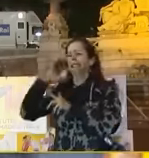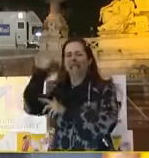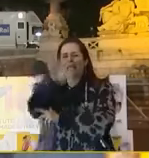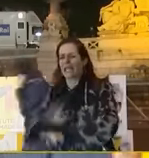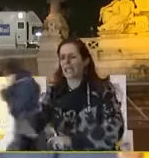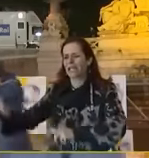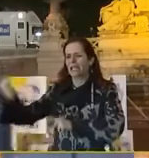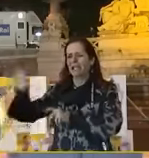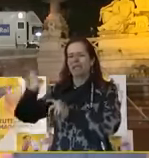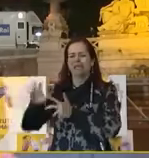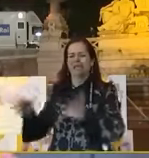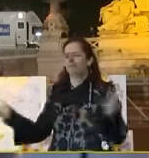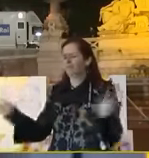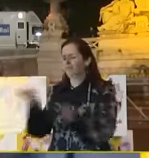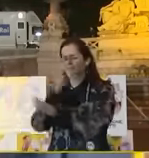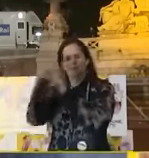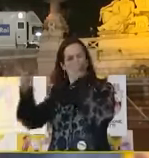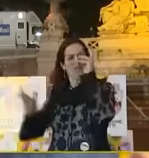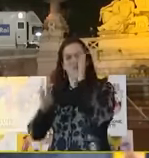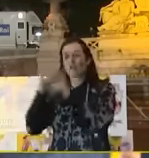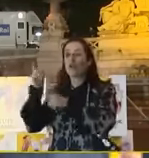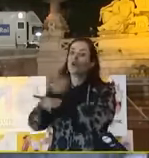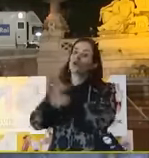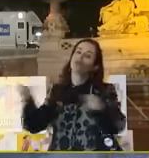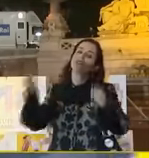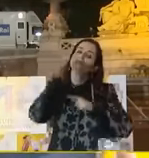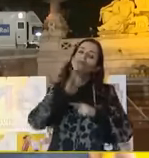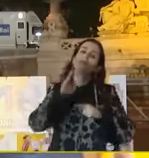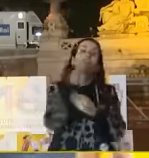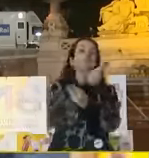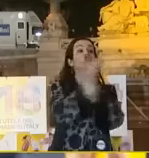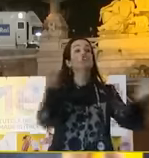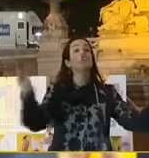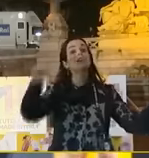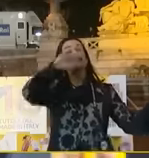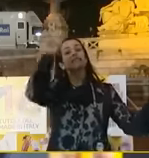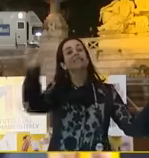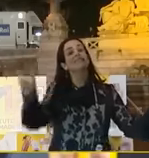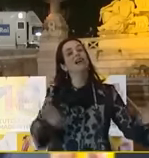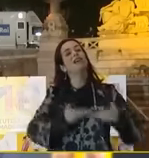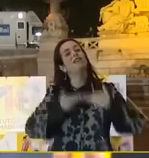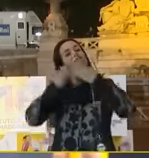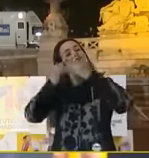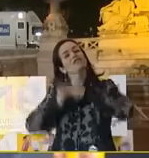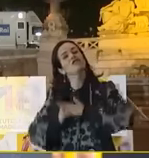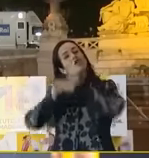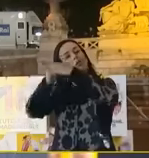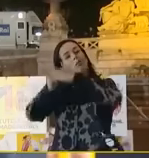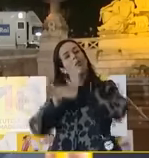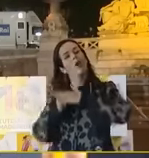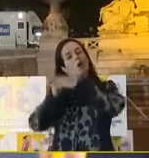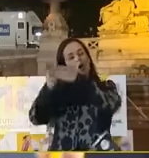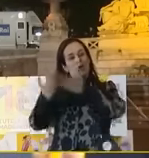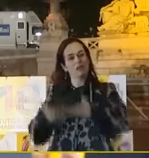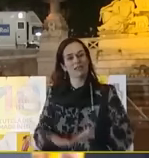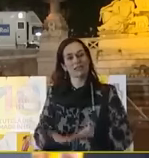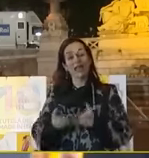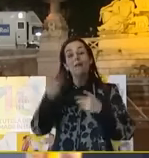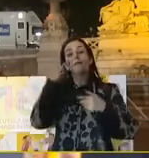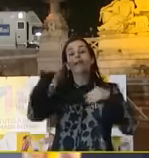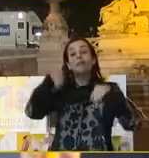cui giovani, tiriamolo un po' su noi questo paese, no? Occupiamoci della nostra esistenza, del presente e del nostro